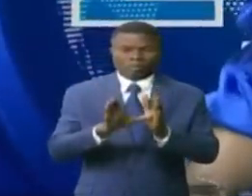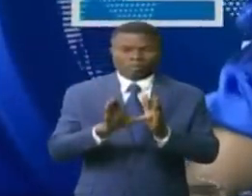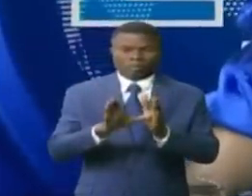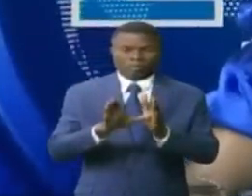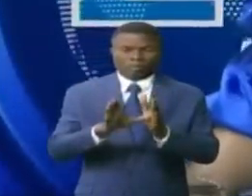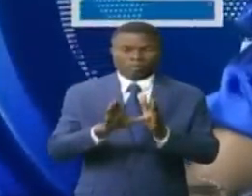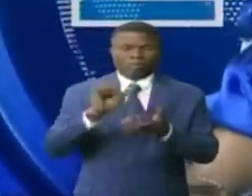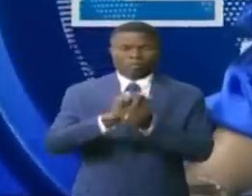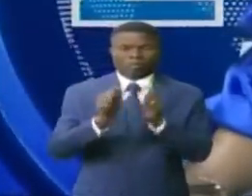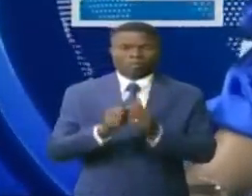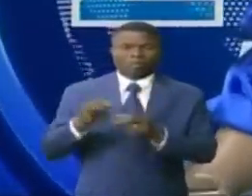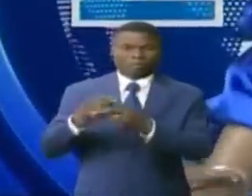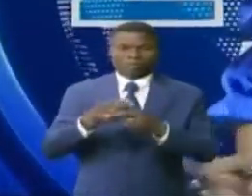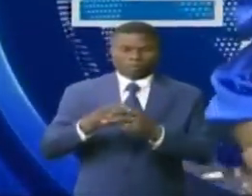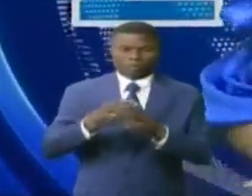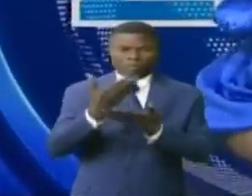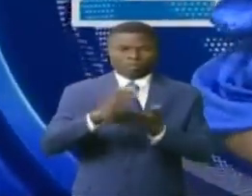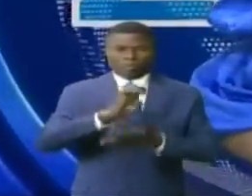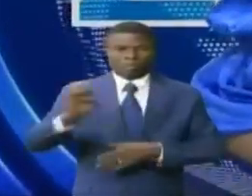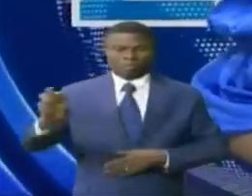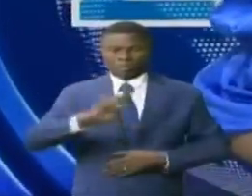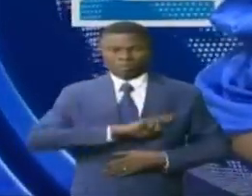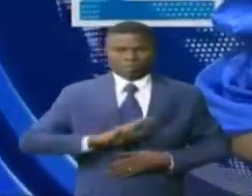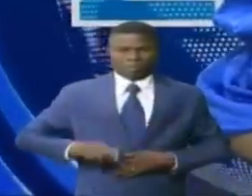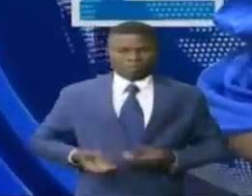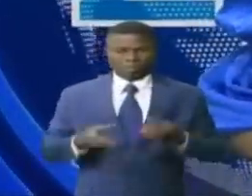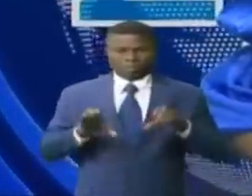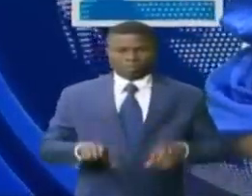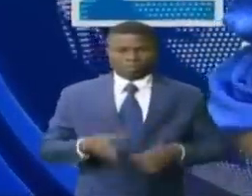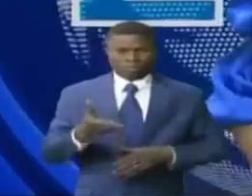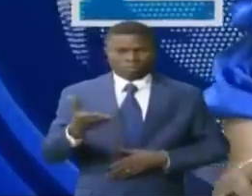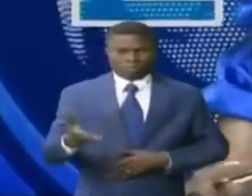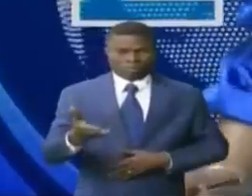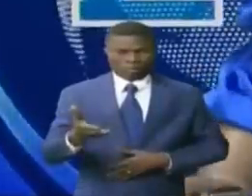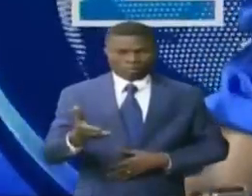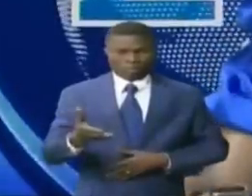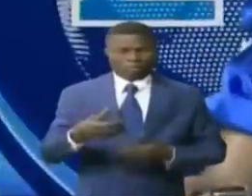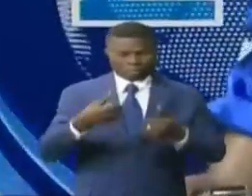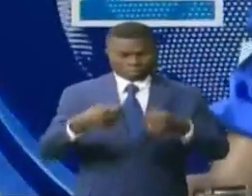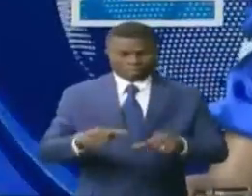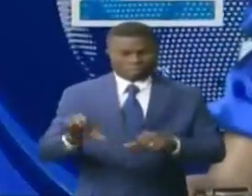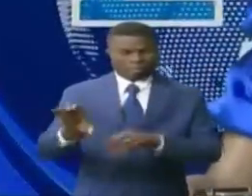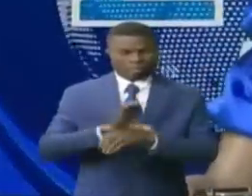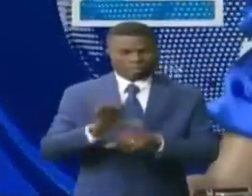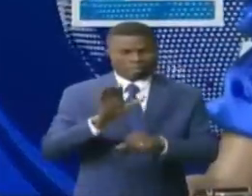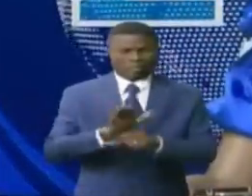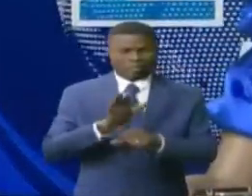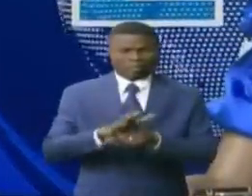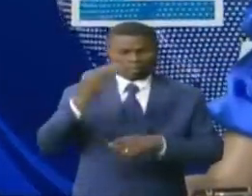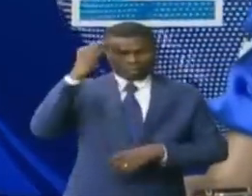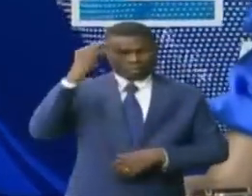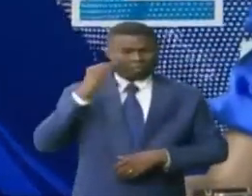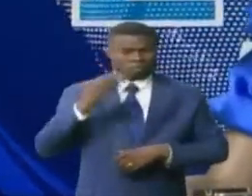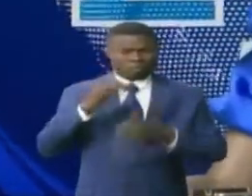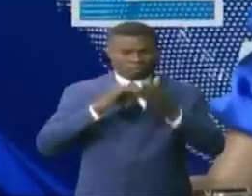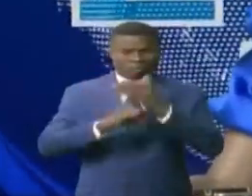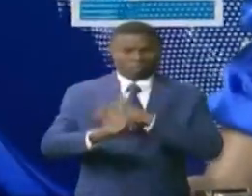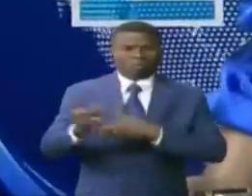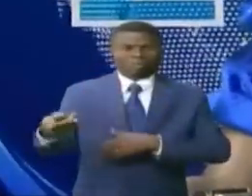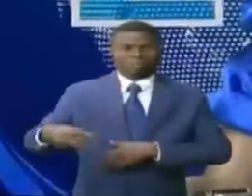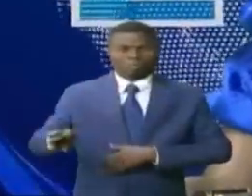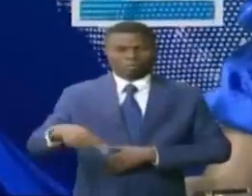la situation sécuritaire dans la partie est de la République démocratique du Congo. Elle reste préoccupante et le ministre de l'intégration